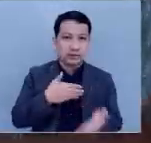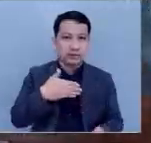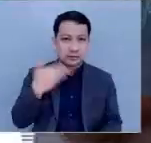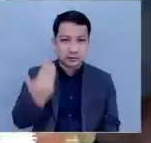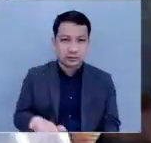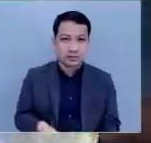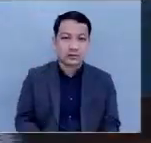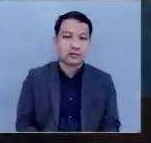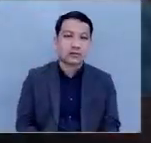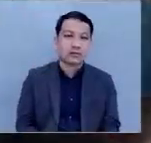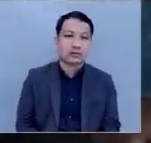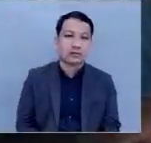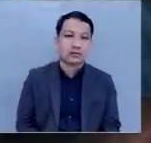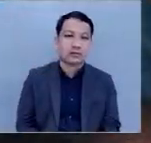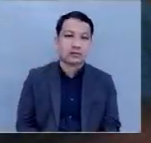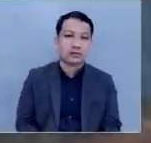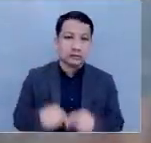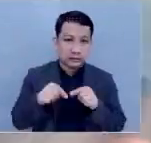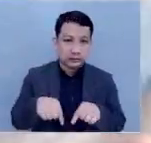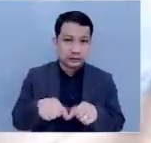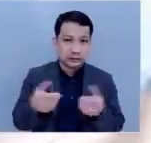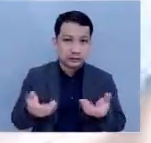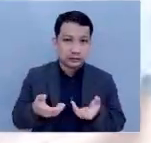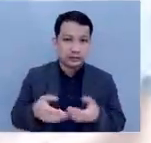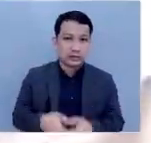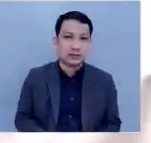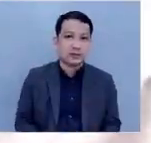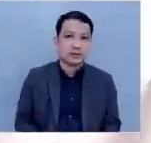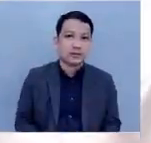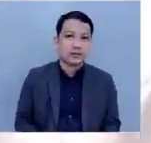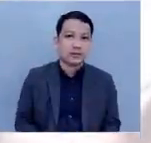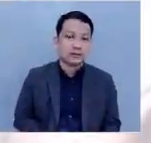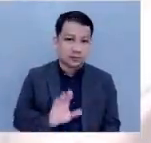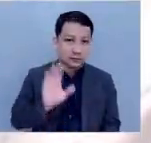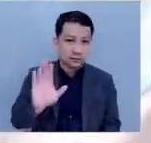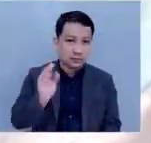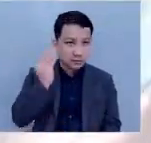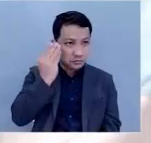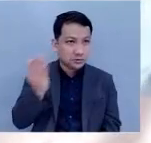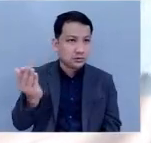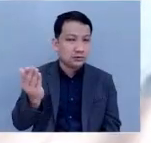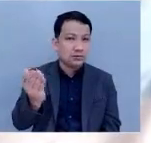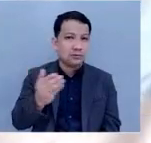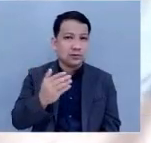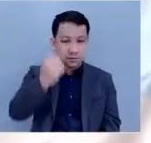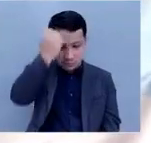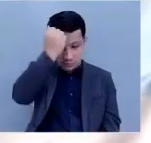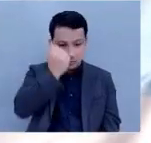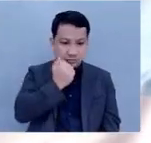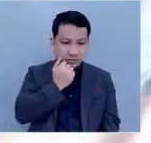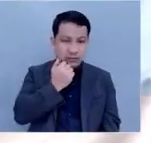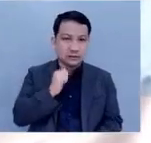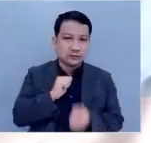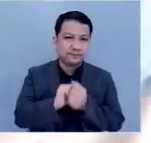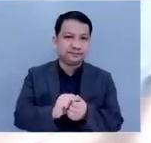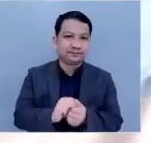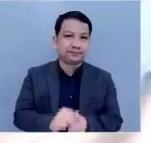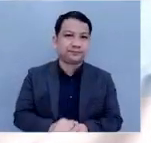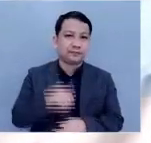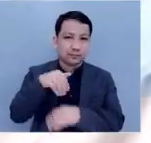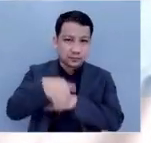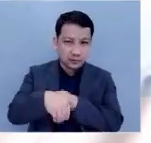Sabi niya nandito na sila, yung nandoon na yung mga Hamas. Tapos nung gabi,